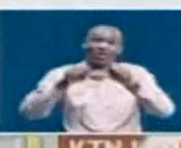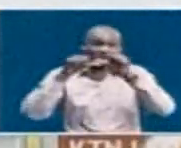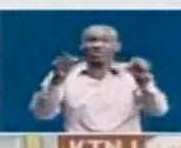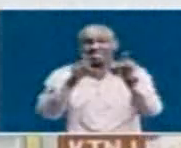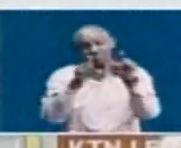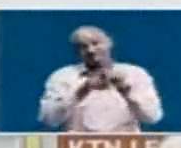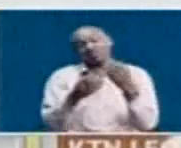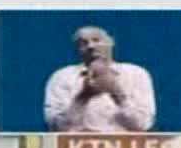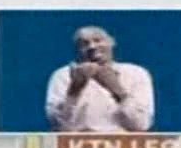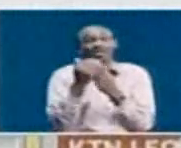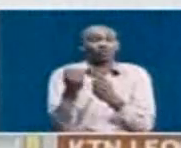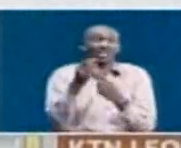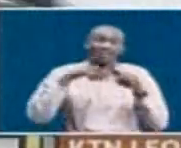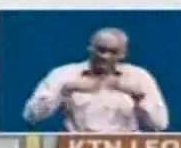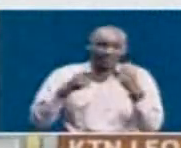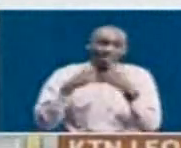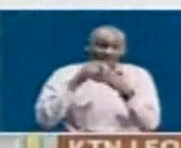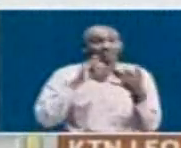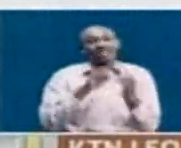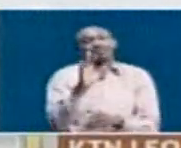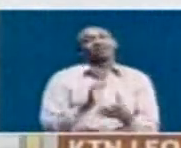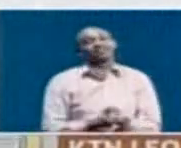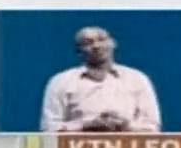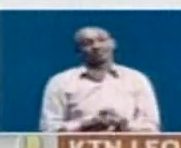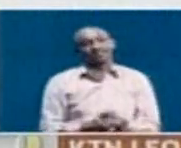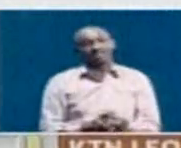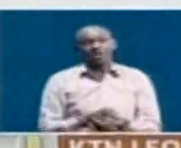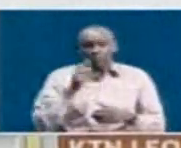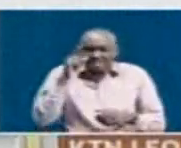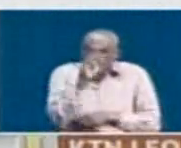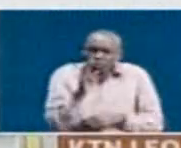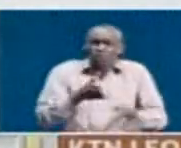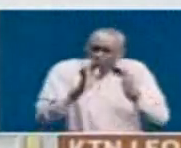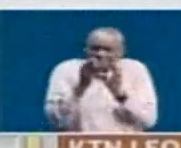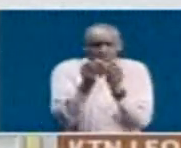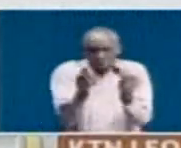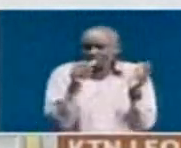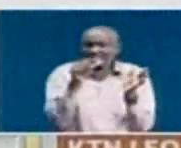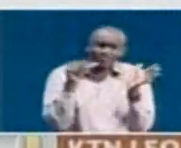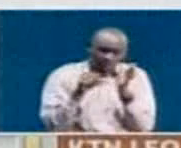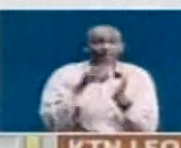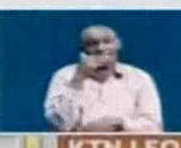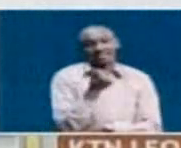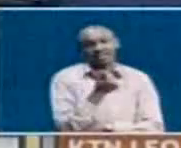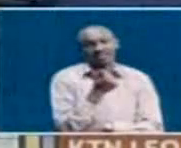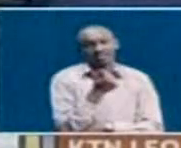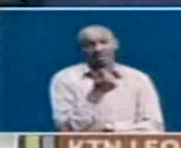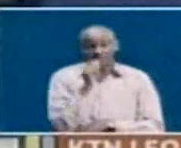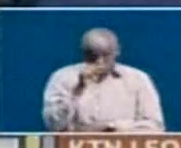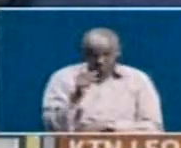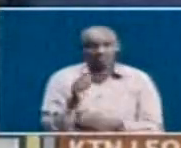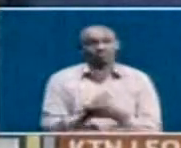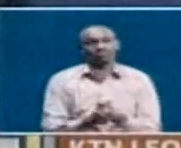tutakuwa tunalea kizazi ambacho kitafanya hivyo. Lakini kama tutakuwa kusema kwamba mbinu gani ya kuweza kutusaidia kutatua swala hili ili kwamba tuendoa.